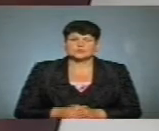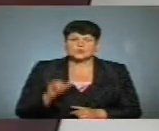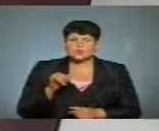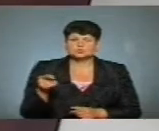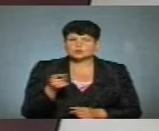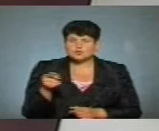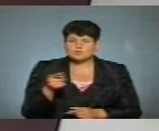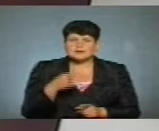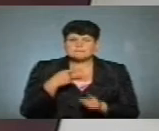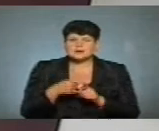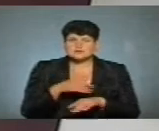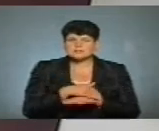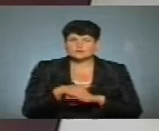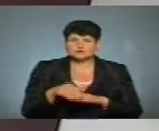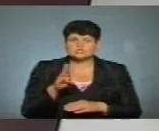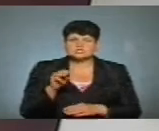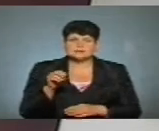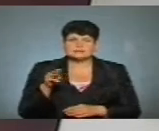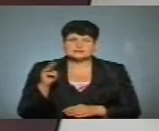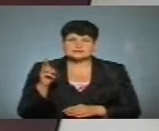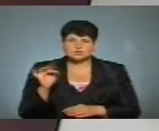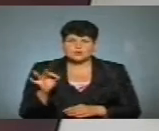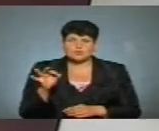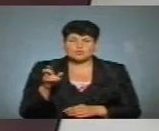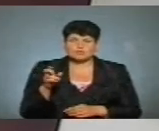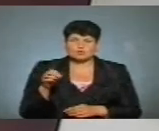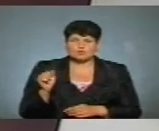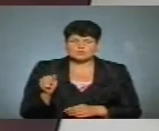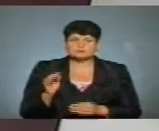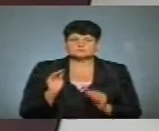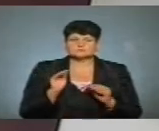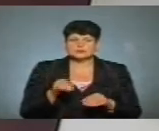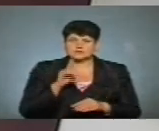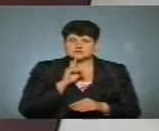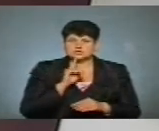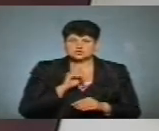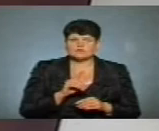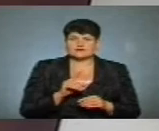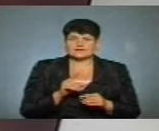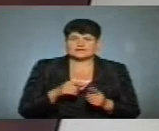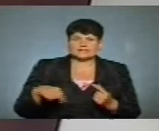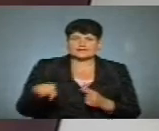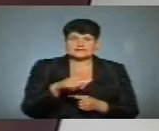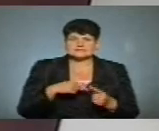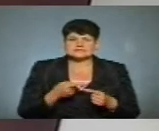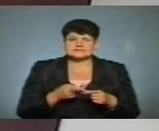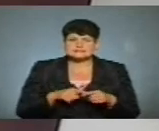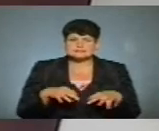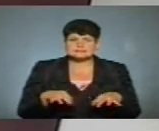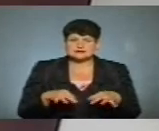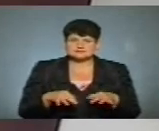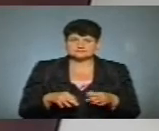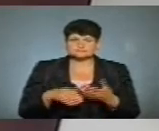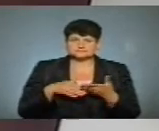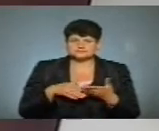У Тернополі на перехресті вулиць Шептицького, Оболоня та Білогірської встановили тимчасове кільце. Таку транспортну розв'язку